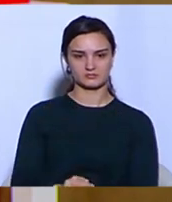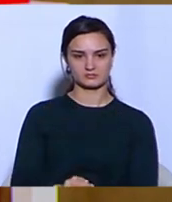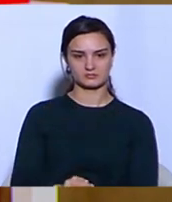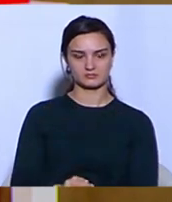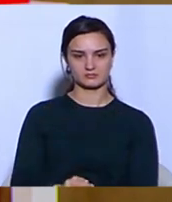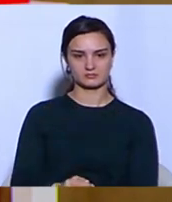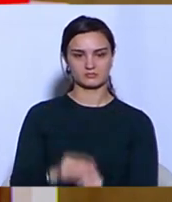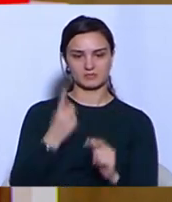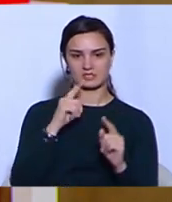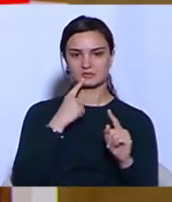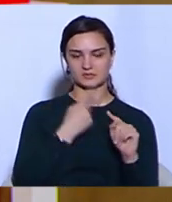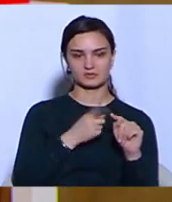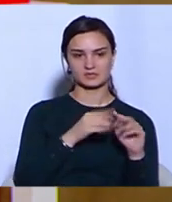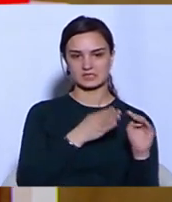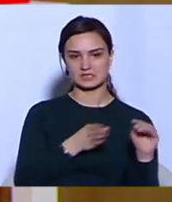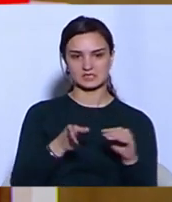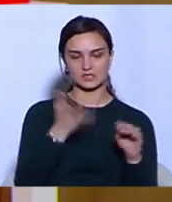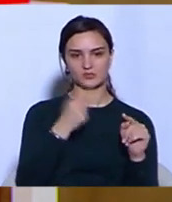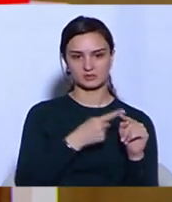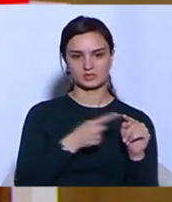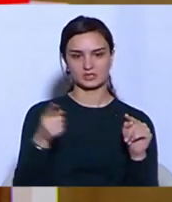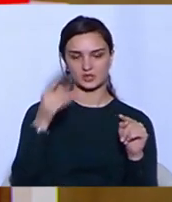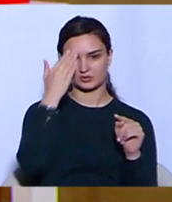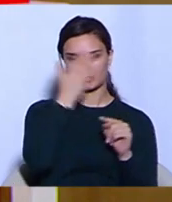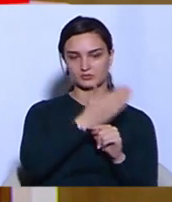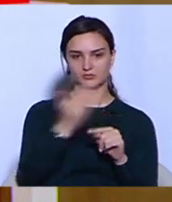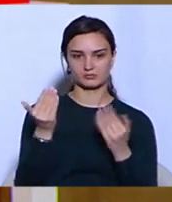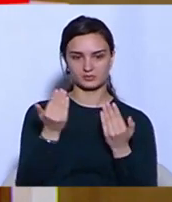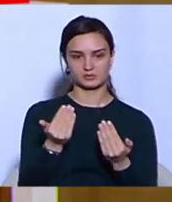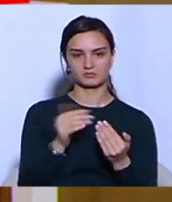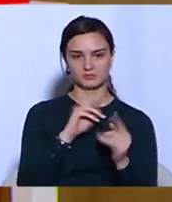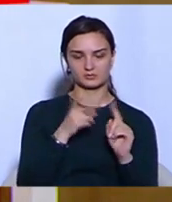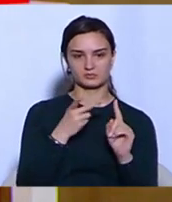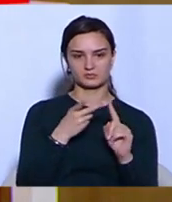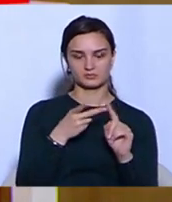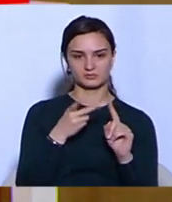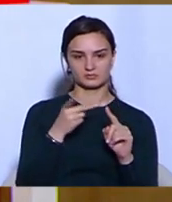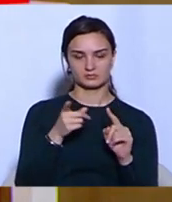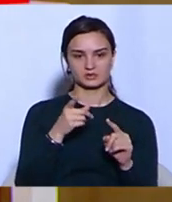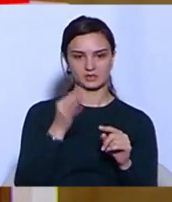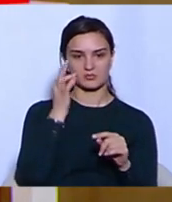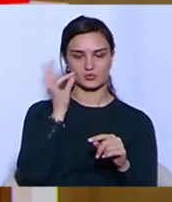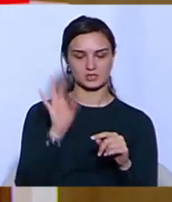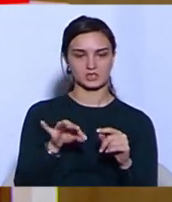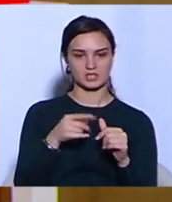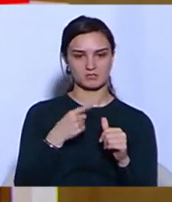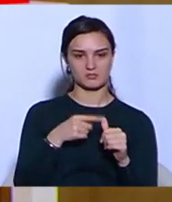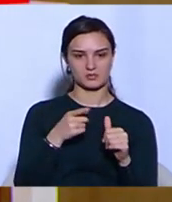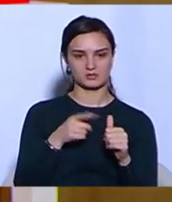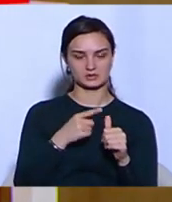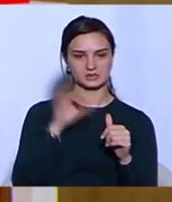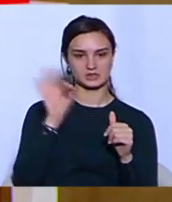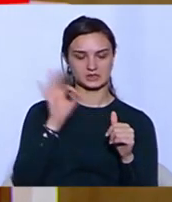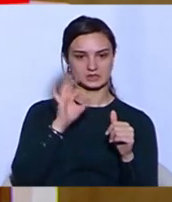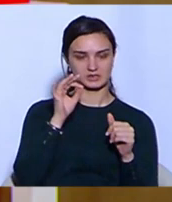რამდენად რთულია ერთი მხრივ გზა, რომელსაც გადის საზოგადოება, და მეორე მხრივ გამოცდილება, რომელიც თუნდაც